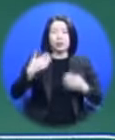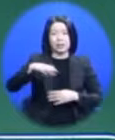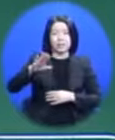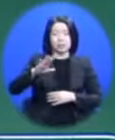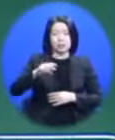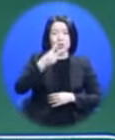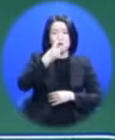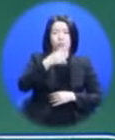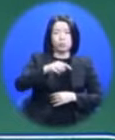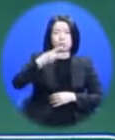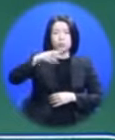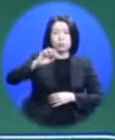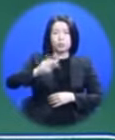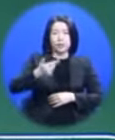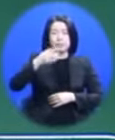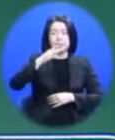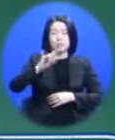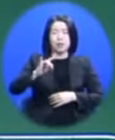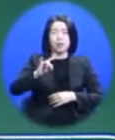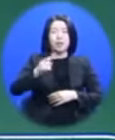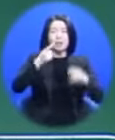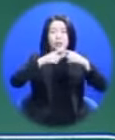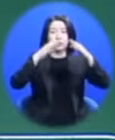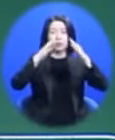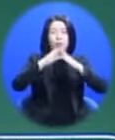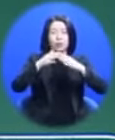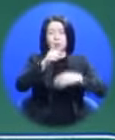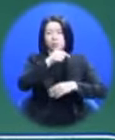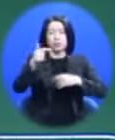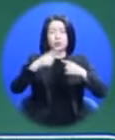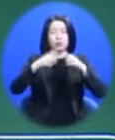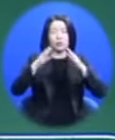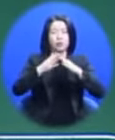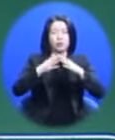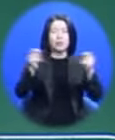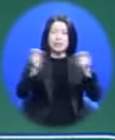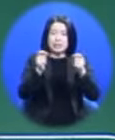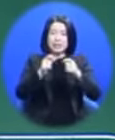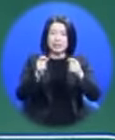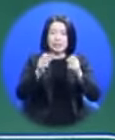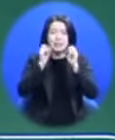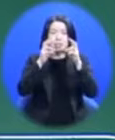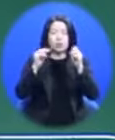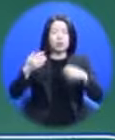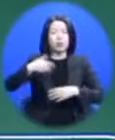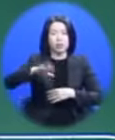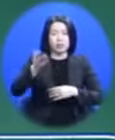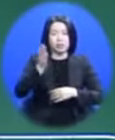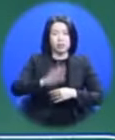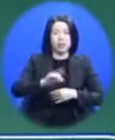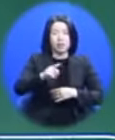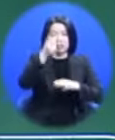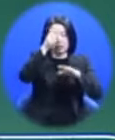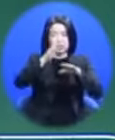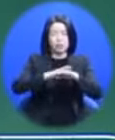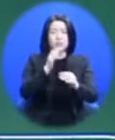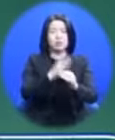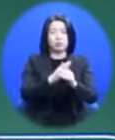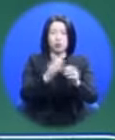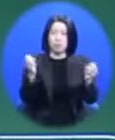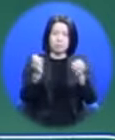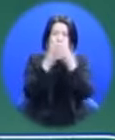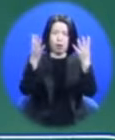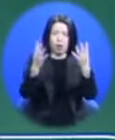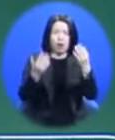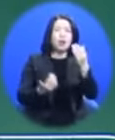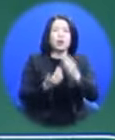하는 도시에 있는 큰 교회로 단기 선교를 갔는데요. 그 교회는 예배 중에 폭탄이 터졌던